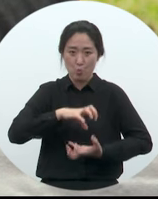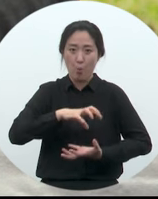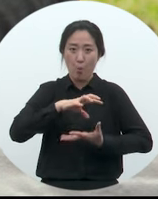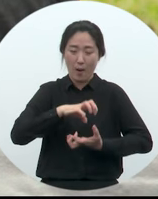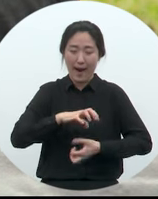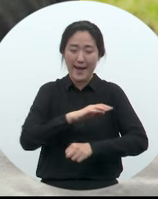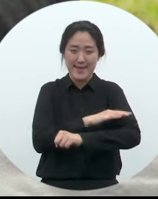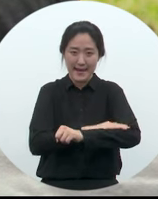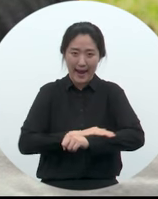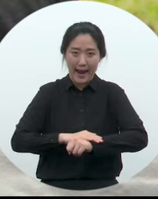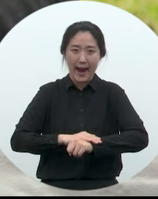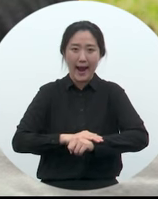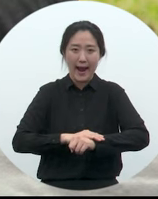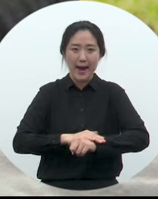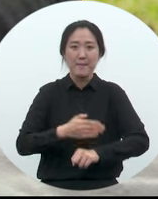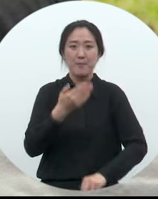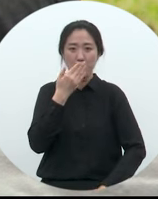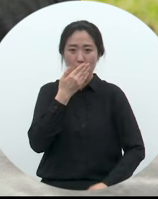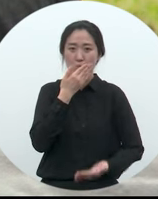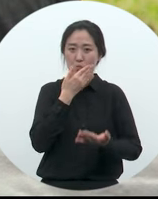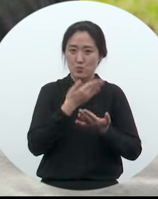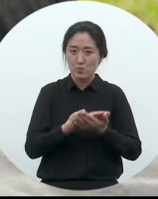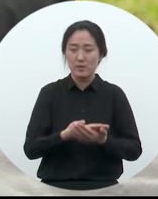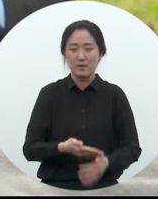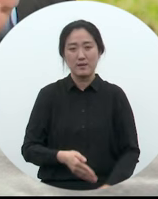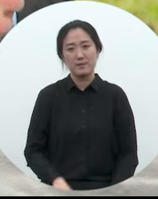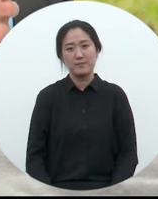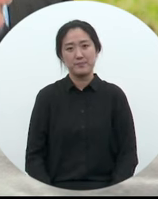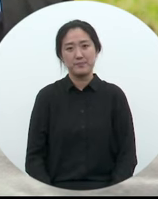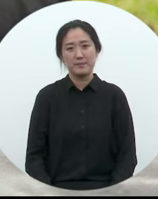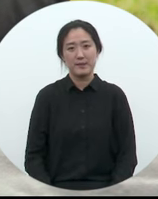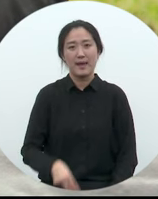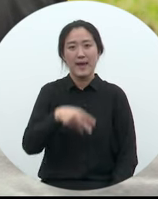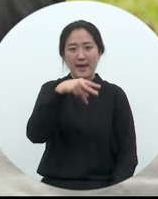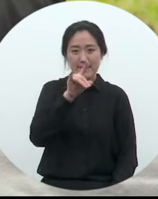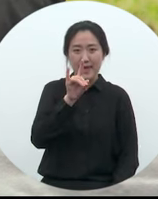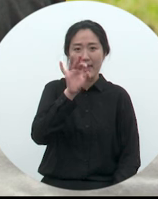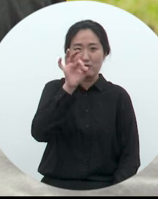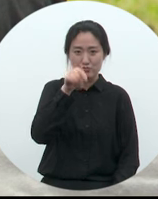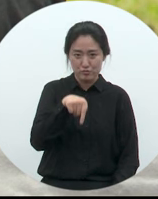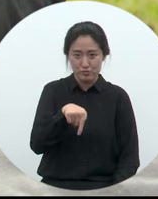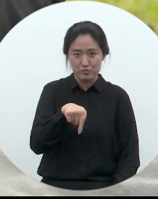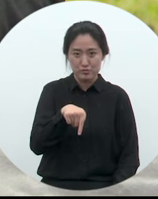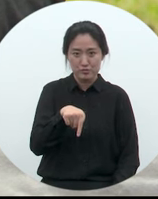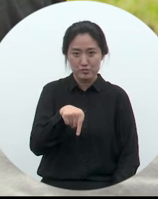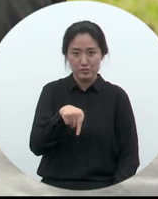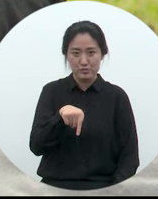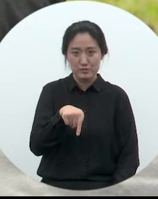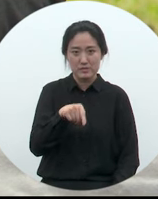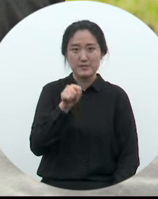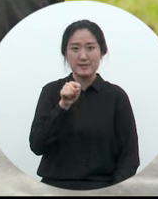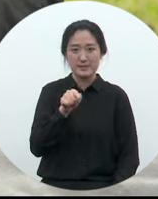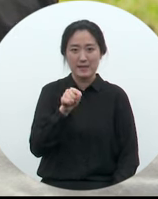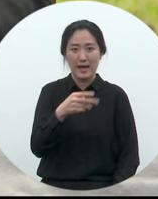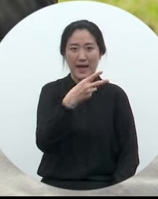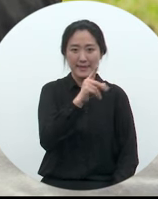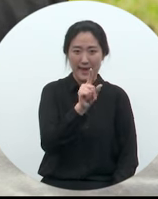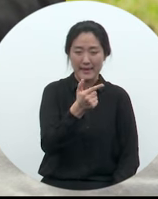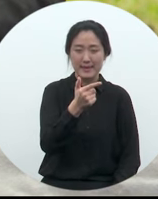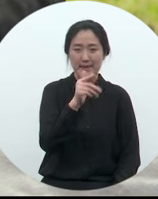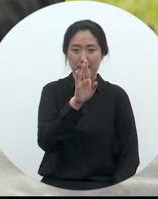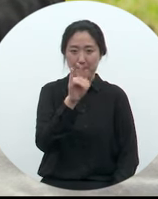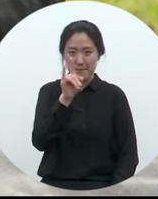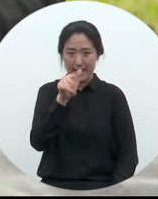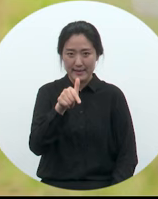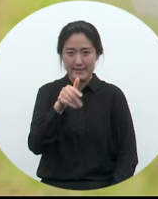들어있습니다. 돼지고기 먹을 때 새우젓을 많이 먹는데, 이 새우젓은 발효되는 동안에 이 단백질을 분해할 수 있는 효소들이